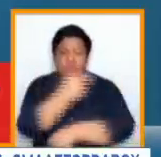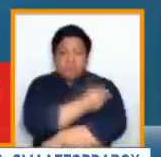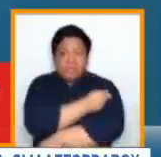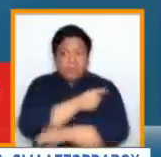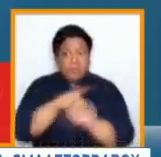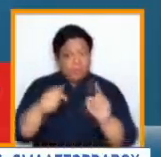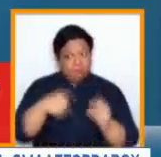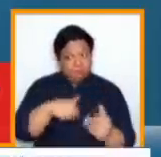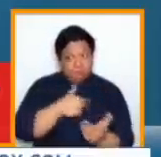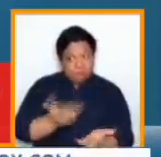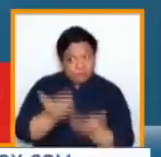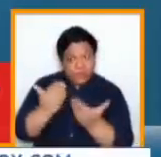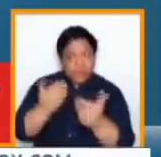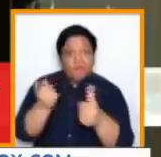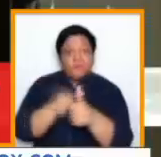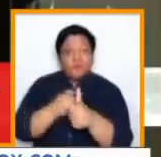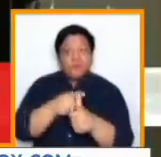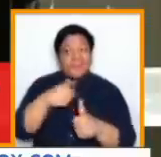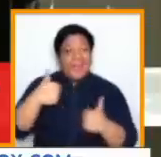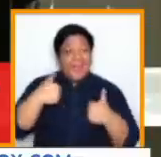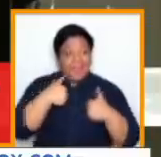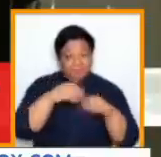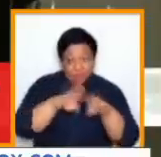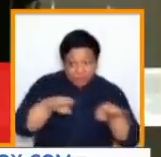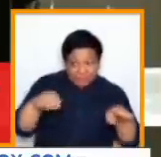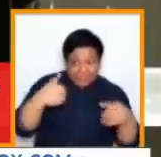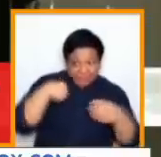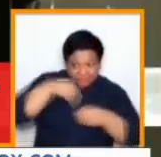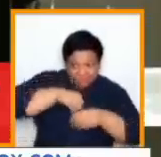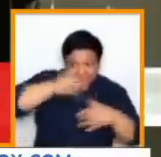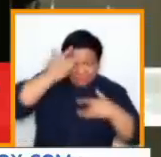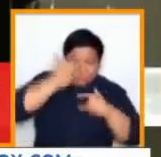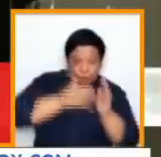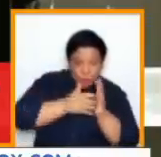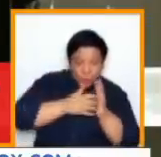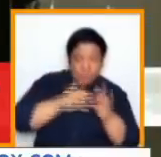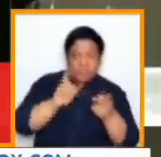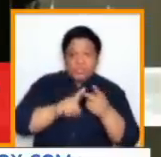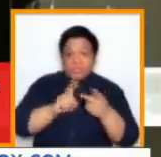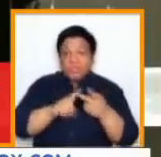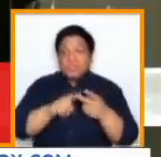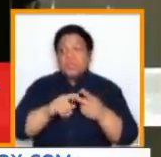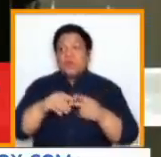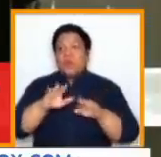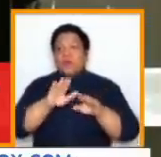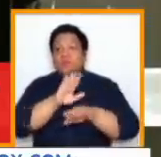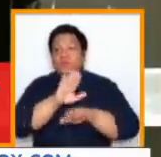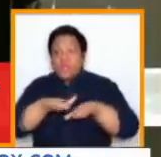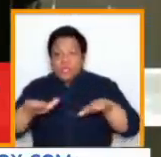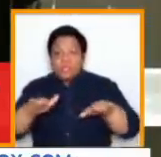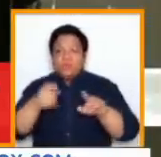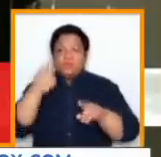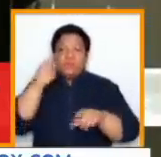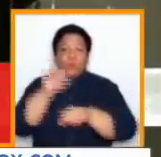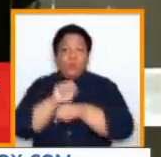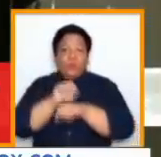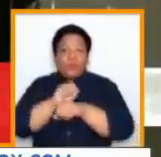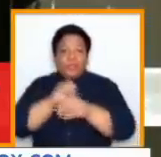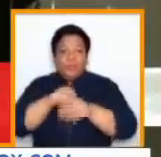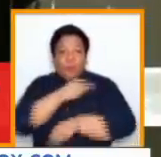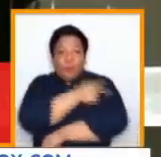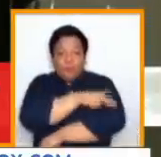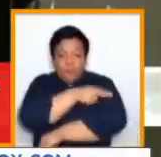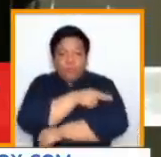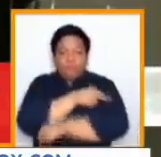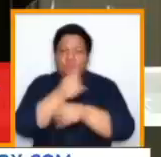po yung may comorbidities at saka po yung mga anak po ng mga healthcare workers. And then also, we are also